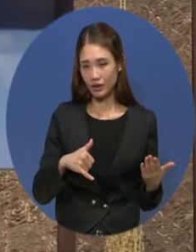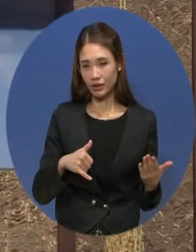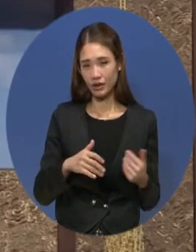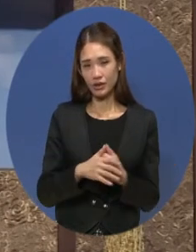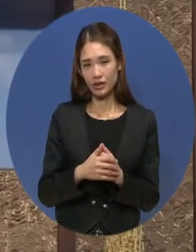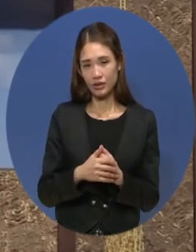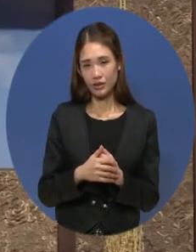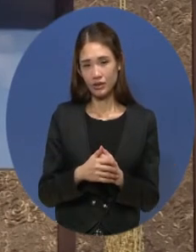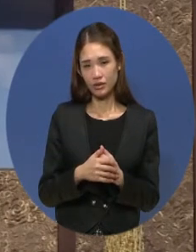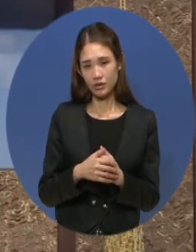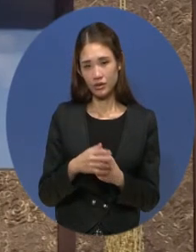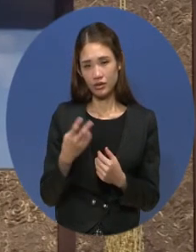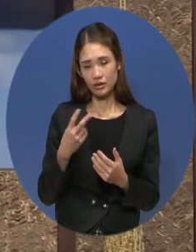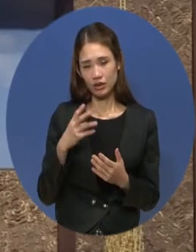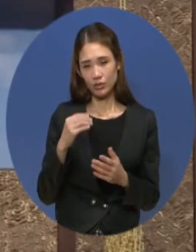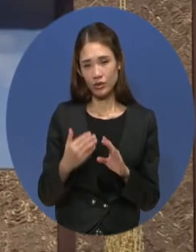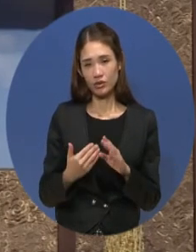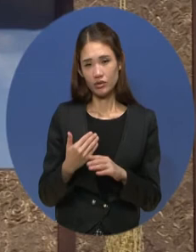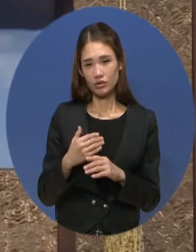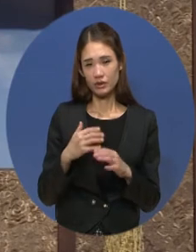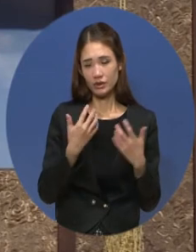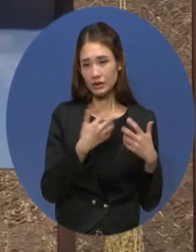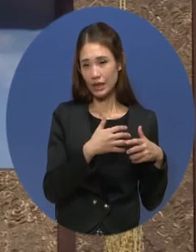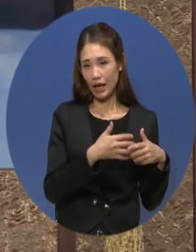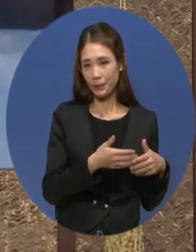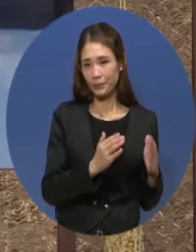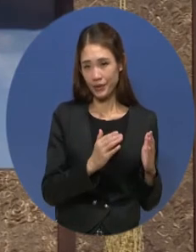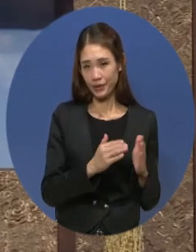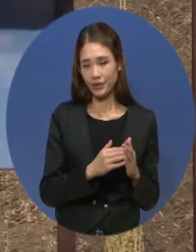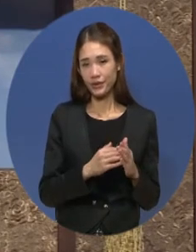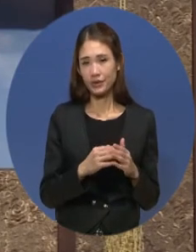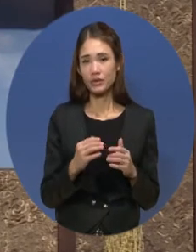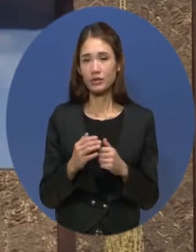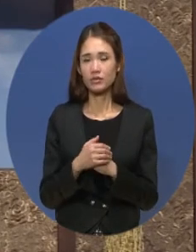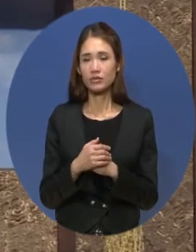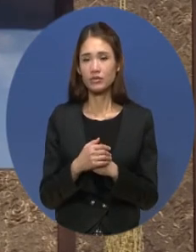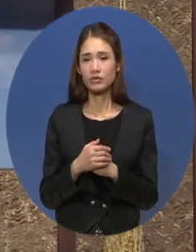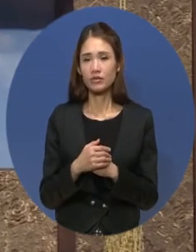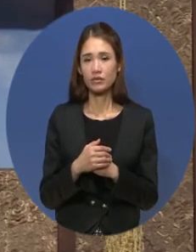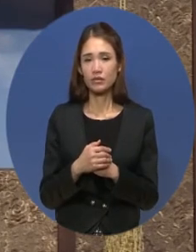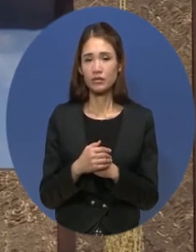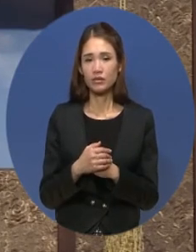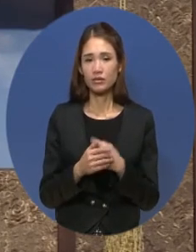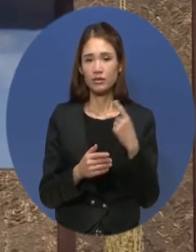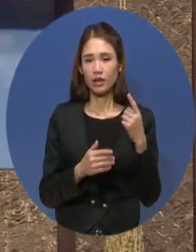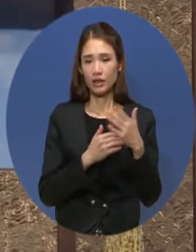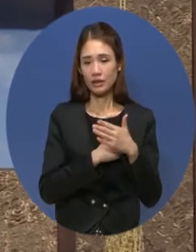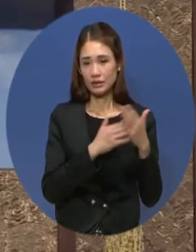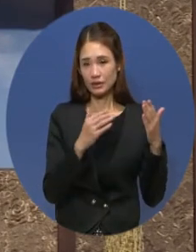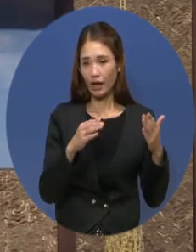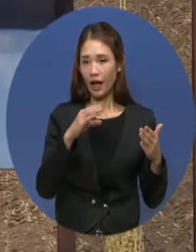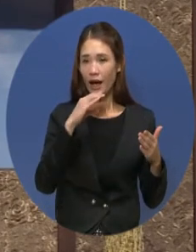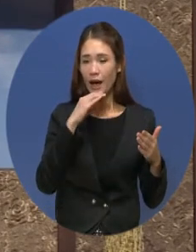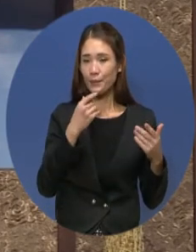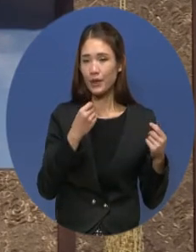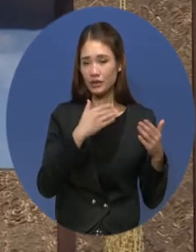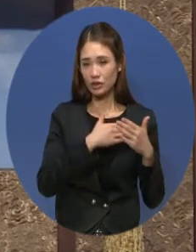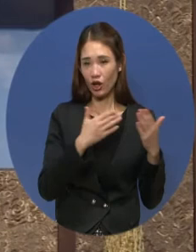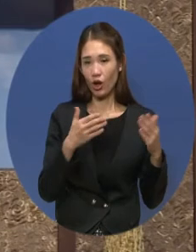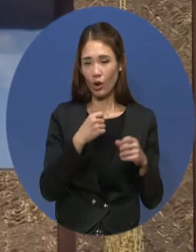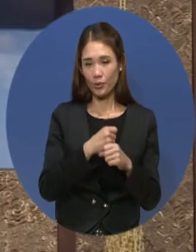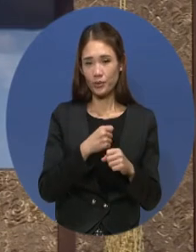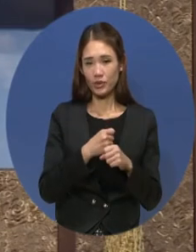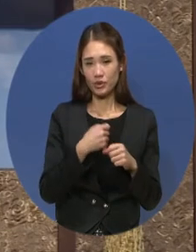바리스타는 지만 2000만원 넘게 저희가 장비 세팅을 다 끝냈습니다 그래서 하나의 그 시르 카페 처럼 만들어서